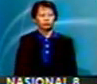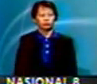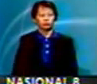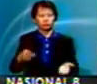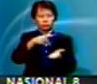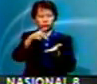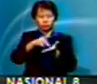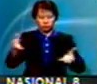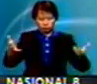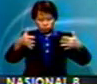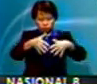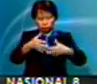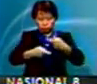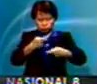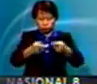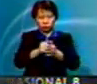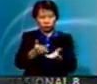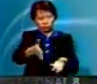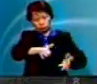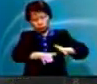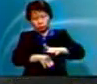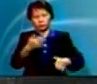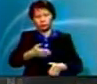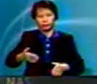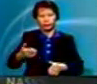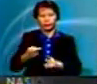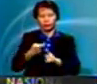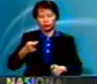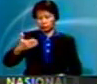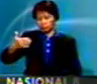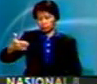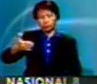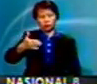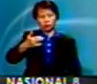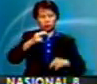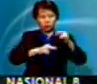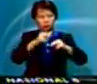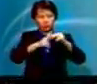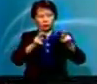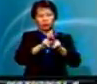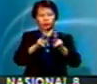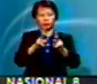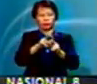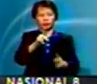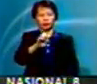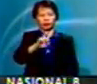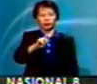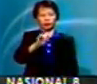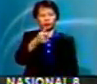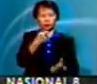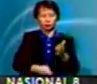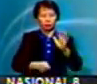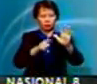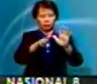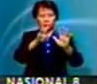Pusat pengumpulan, pemprosesan dan pembungkusan produk berasaskan ikan ini dibina di Kampung Geteng. Dengan kos